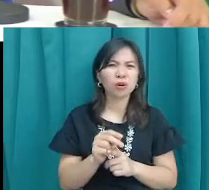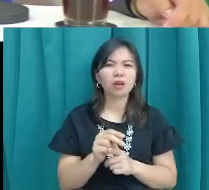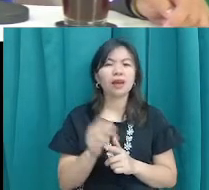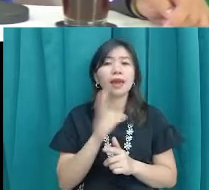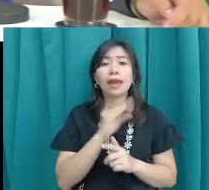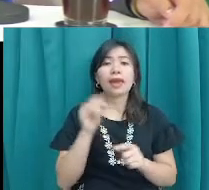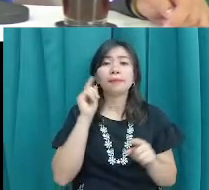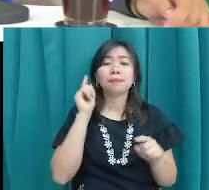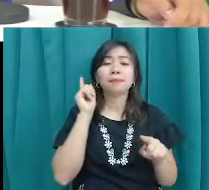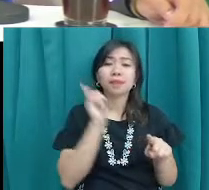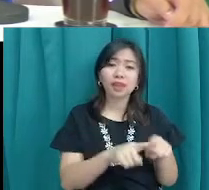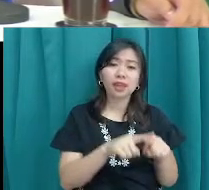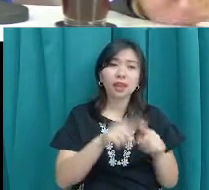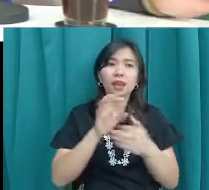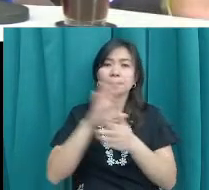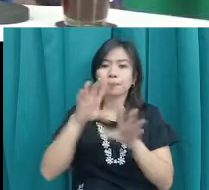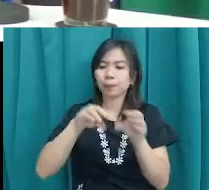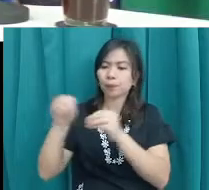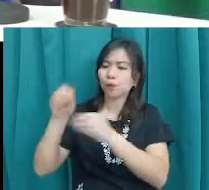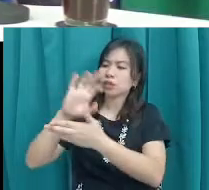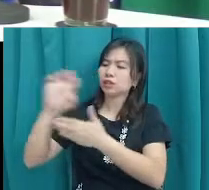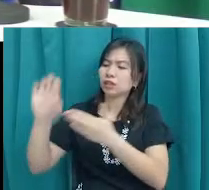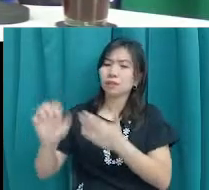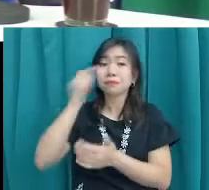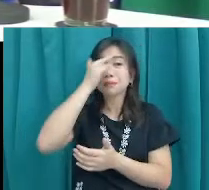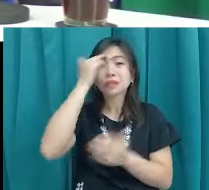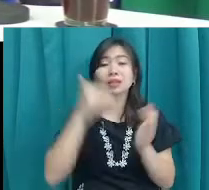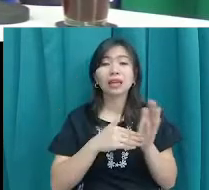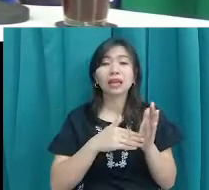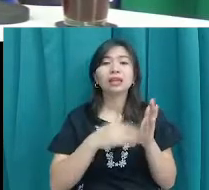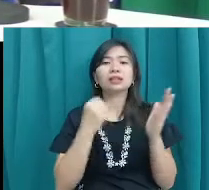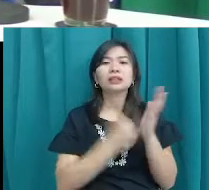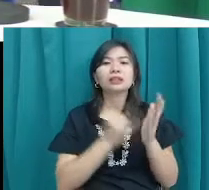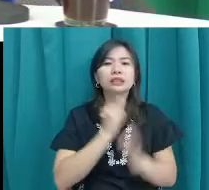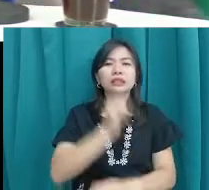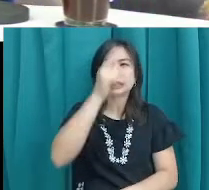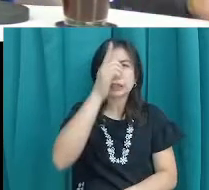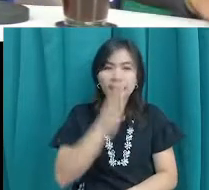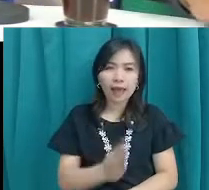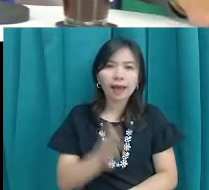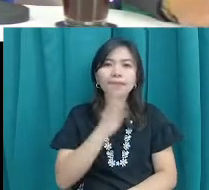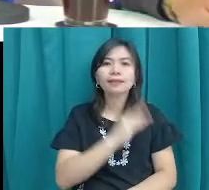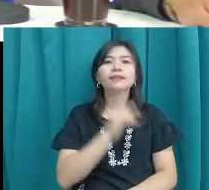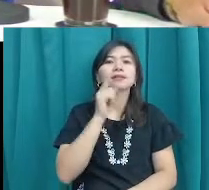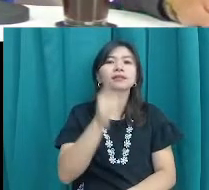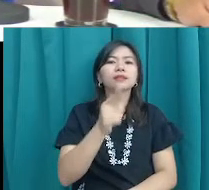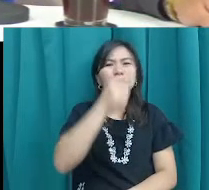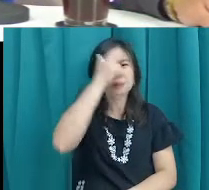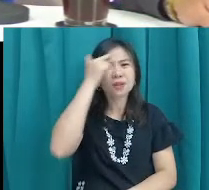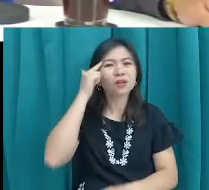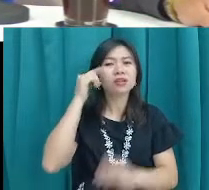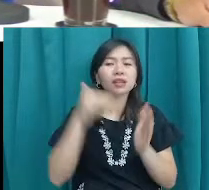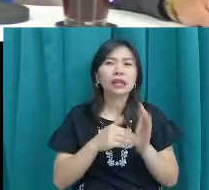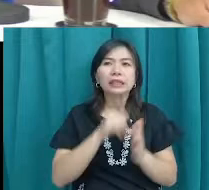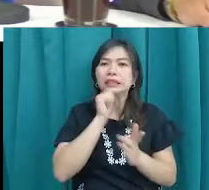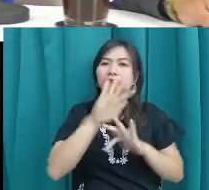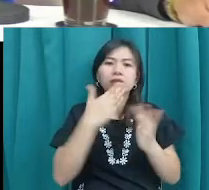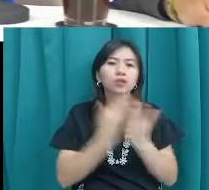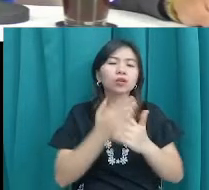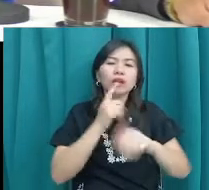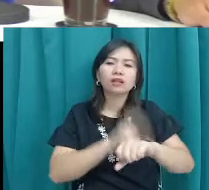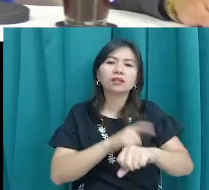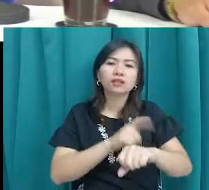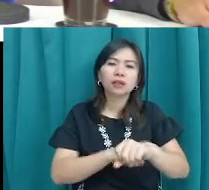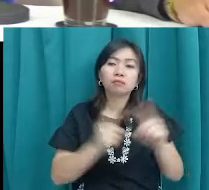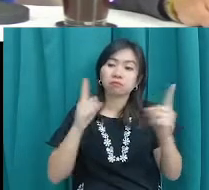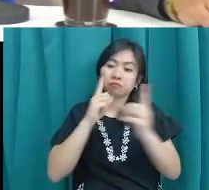yun. You see? Bakit? Kayo pa rin dalawa ng Diyos kasi hindi sa lahat ng oras magkasama tayo. Hindi sa lahat ng oras, buti